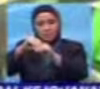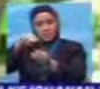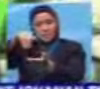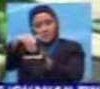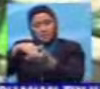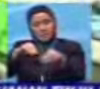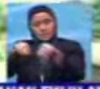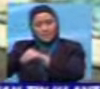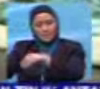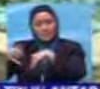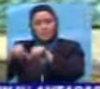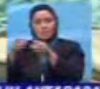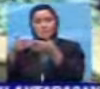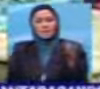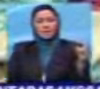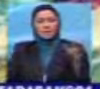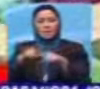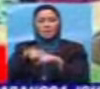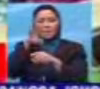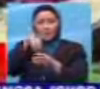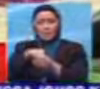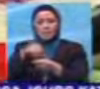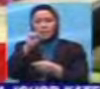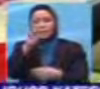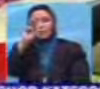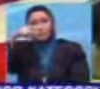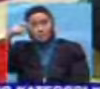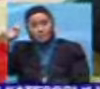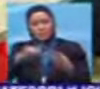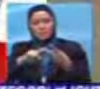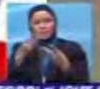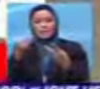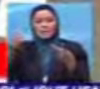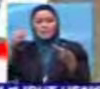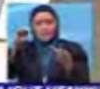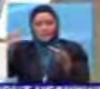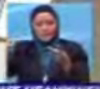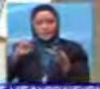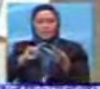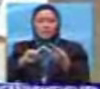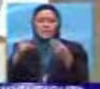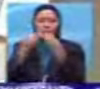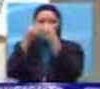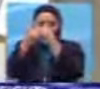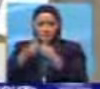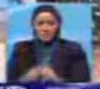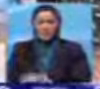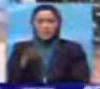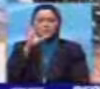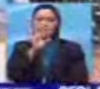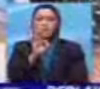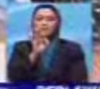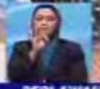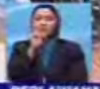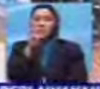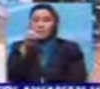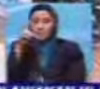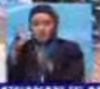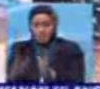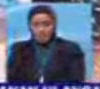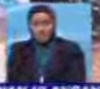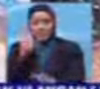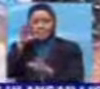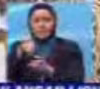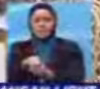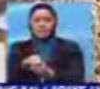ini, melibatkan 2 daerah iaitu Tumpat dan Pasir Mas dengan jumlah keseluruhan penduduk berjumlah 961 orang,